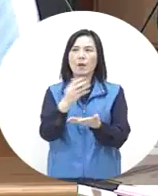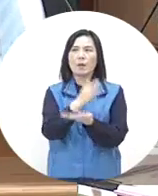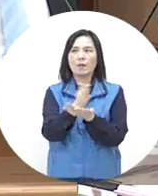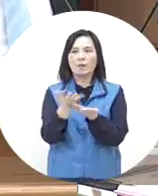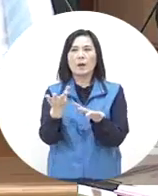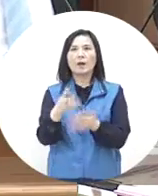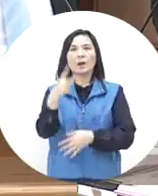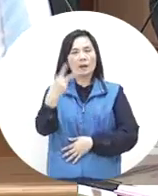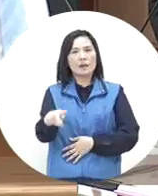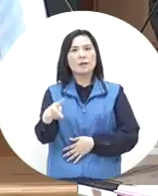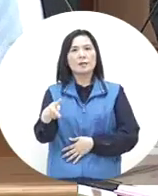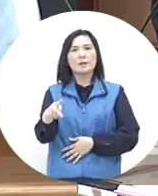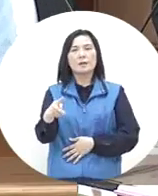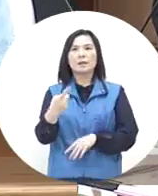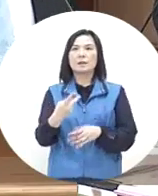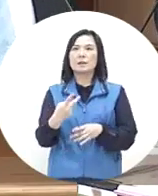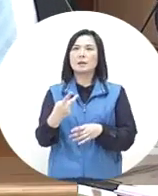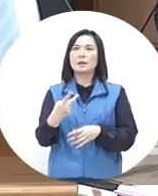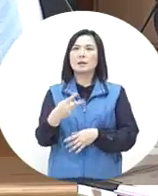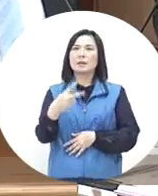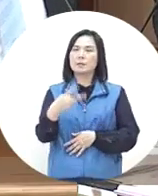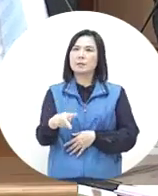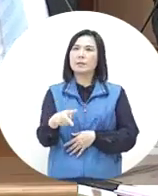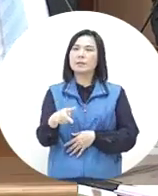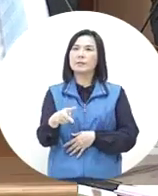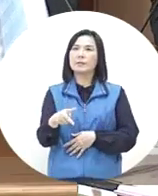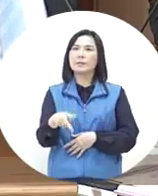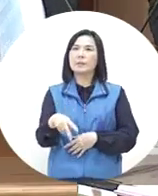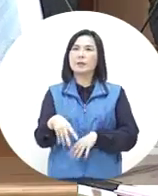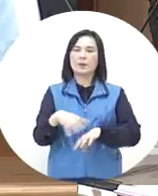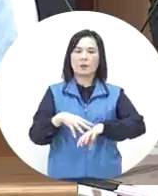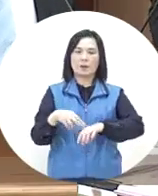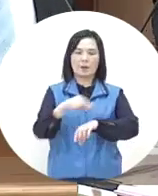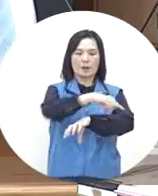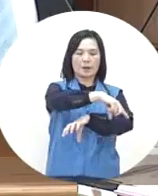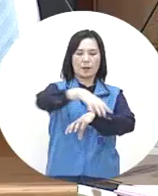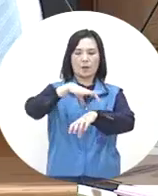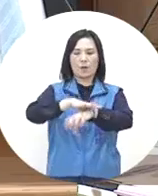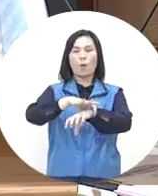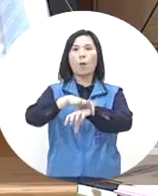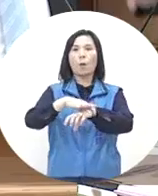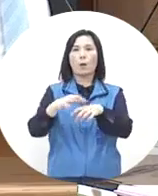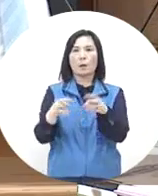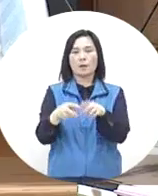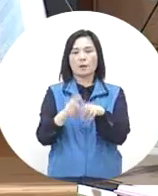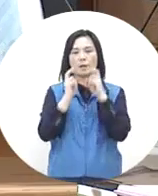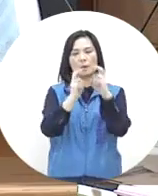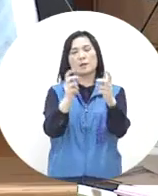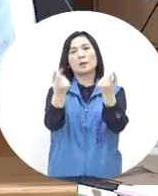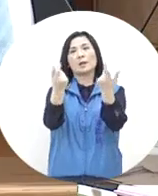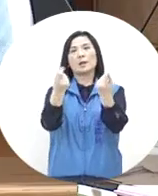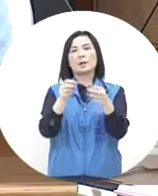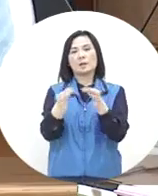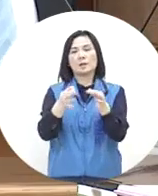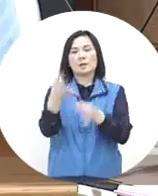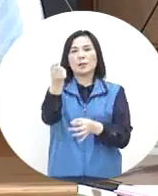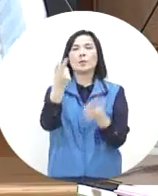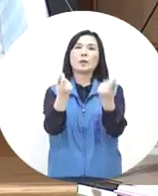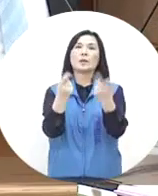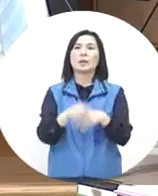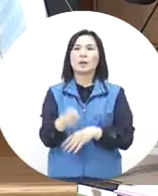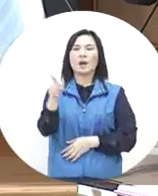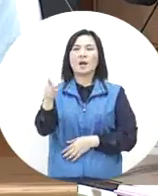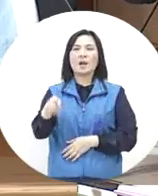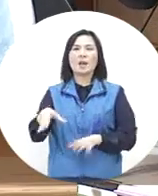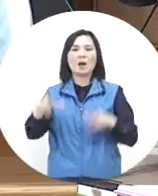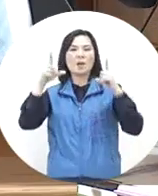所谓的这个相关的包括。环状线的经营权也是，那它都是先发动了，还有